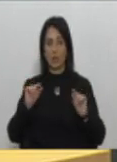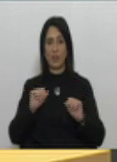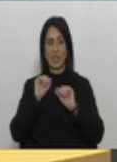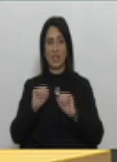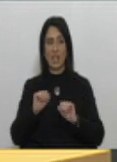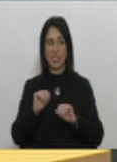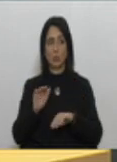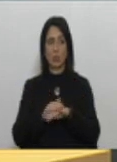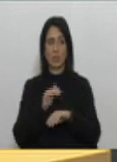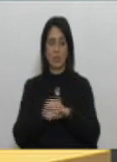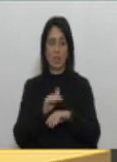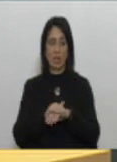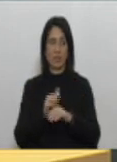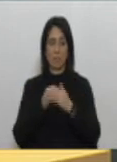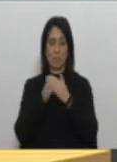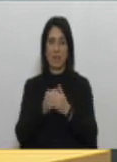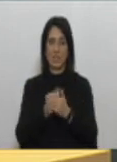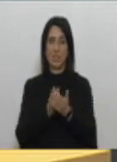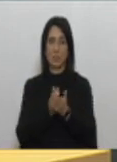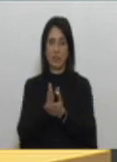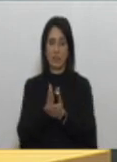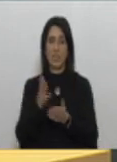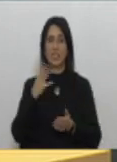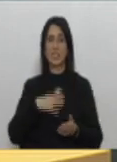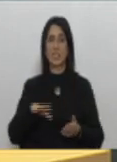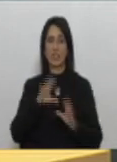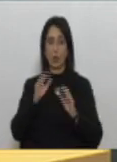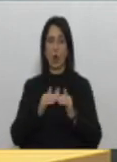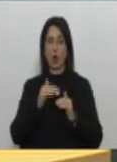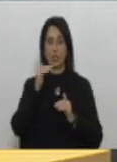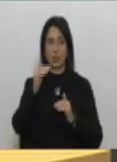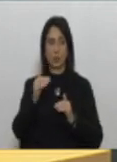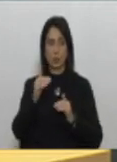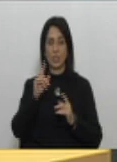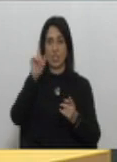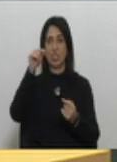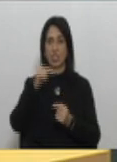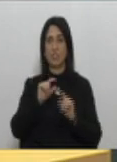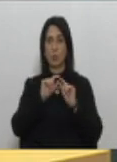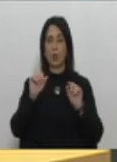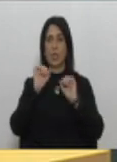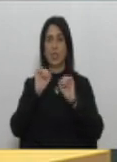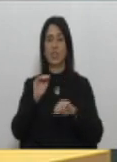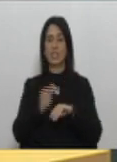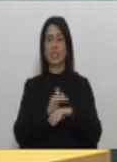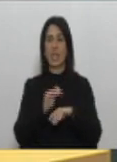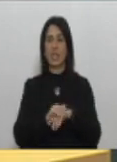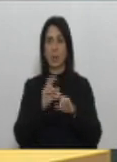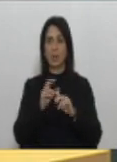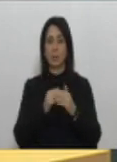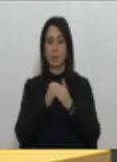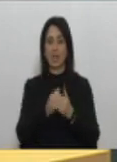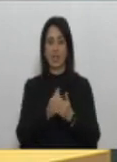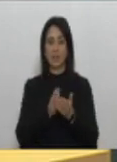დაცული სიკეთეების მიღწევისკენ მიმართული. ანუ საქართველოს კონსტიტუციის შესაბამისი მუხლით დაცული სიკეთეების